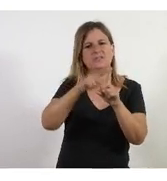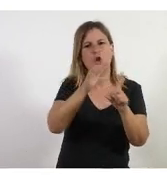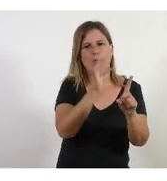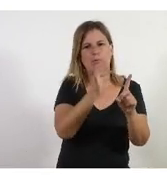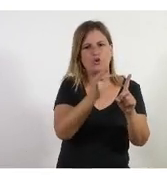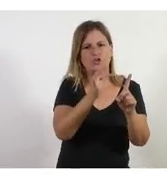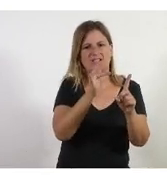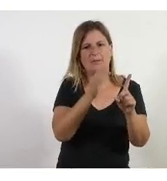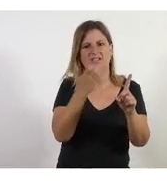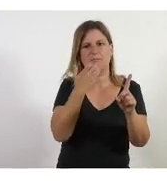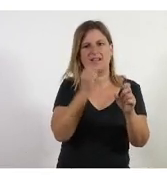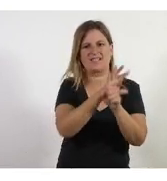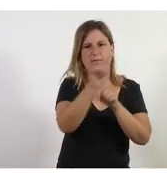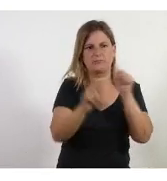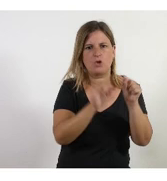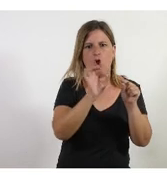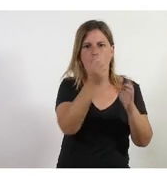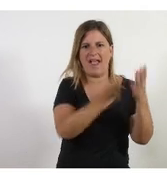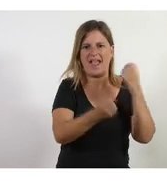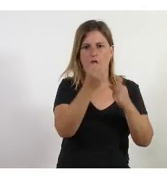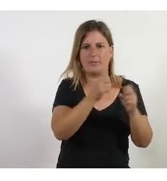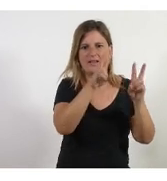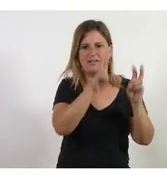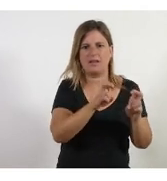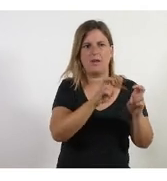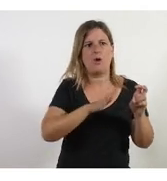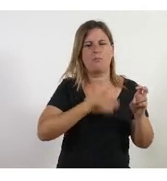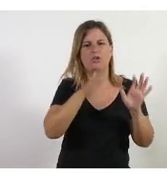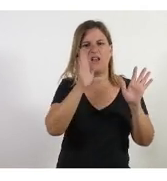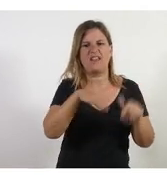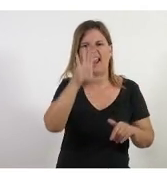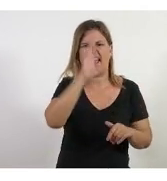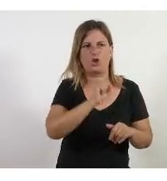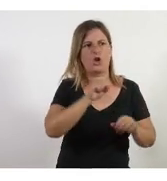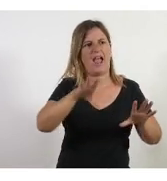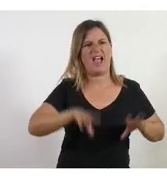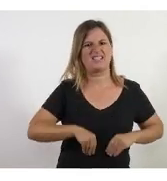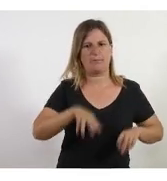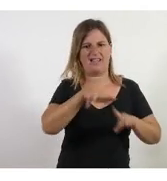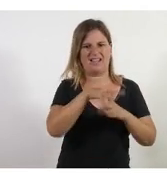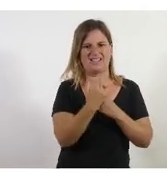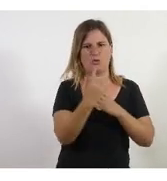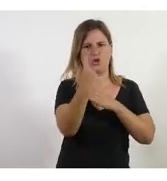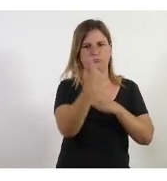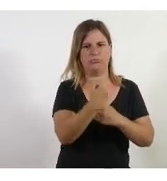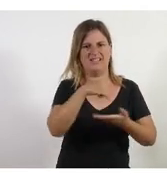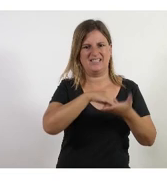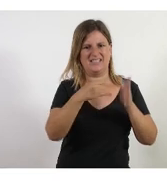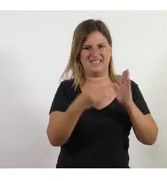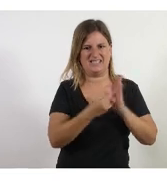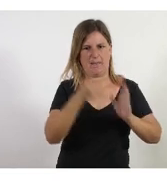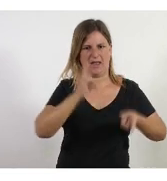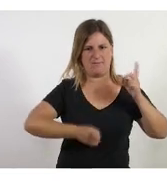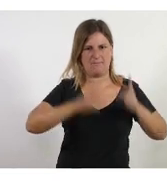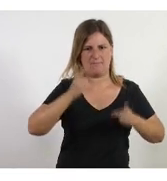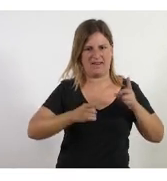exemple, la pandèmia o la crisi econòmica, ens pot fer caure en l'error d'acceptar la situació que ens està imposant el sistema que ens impera. No